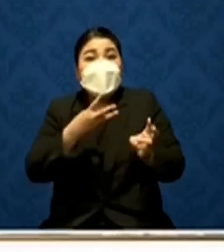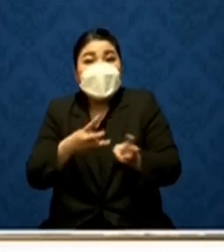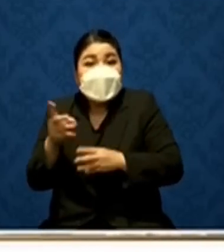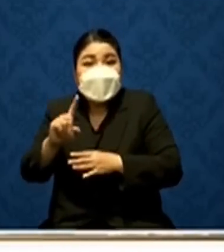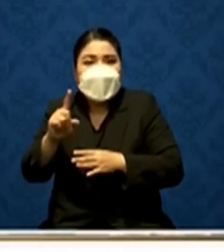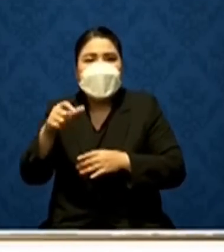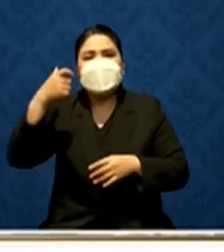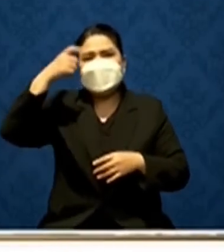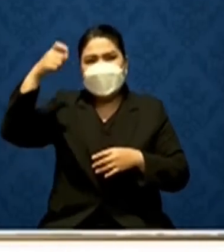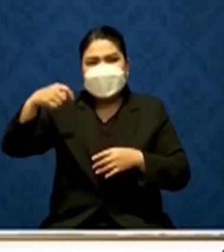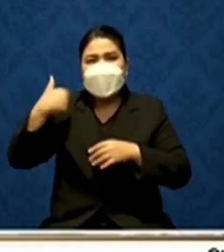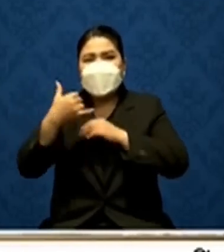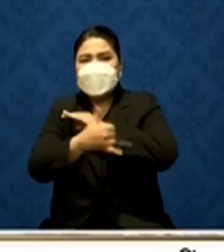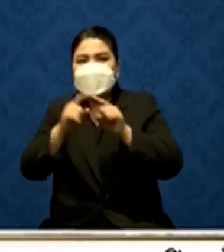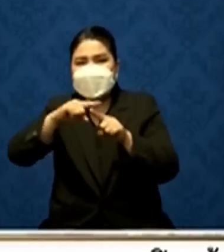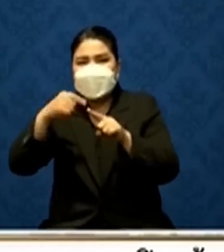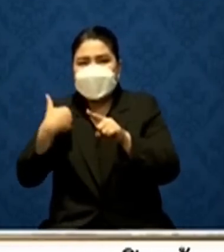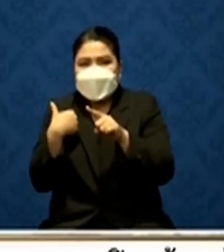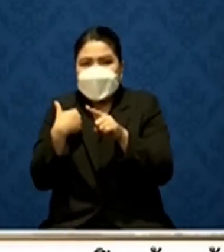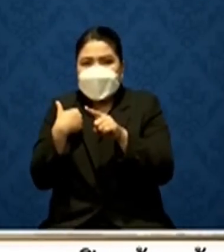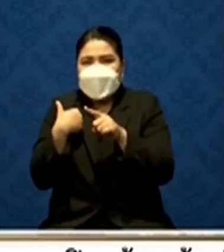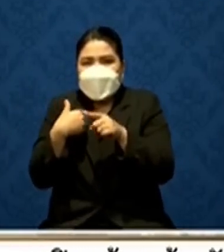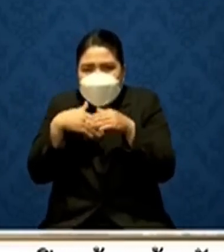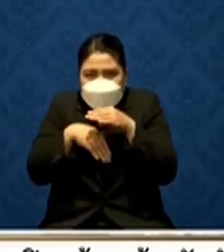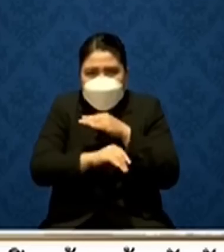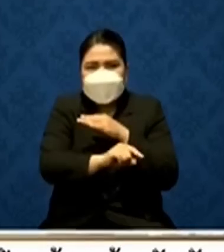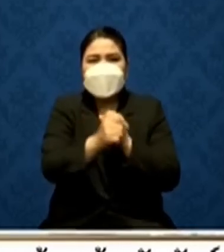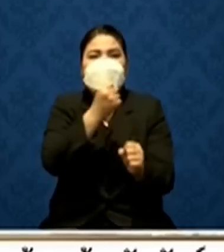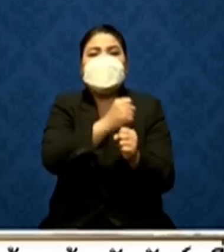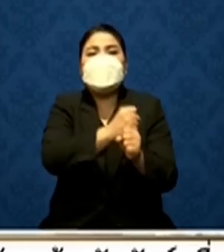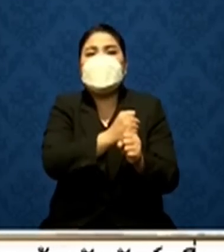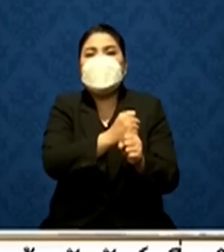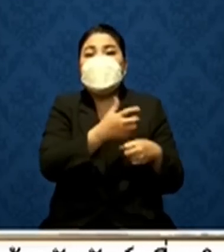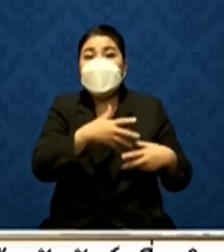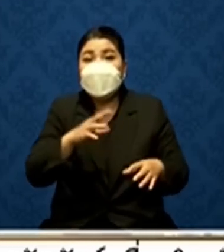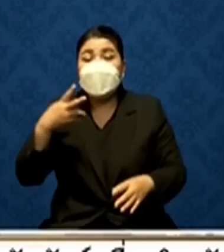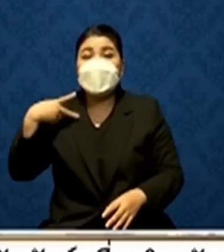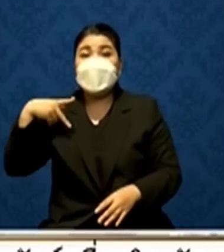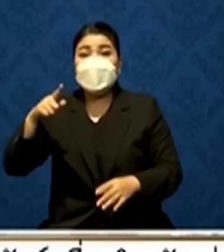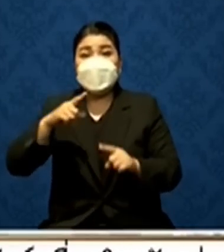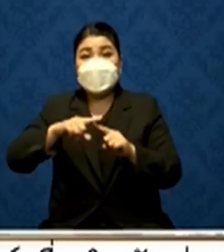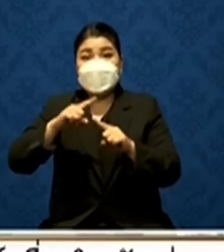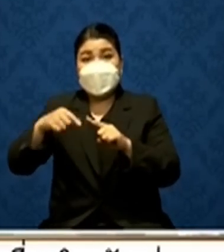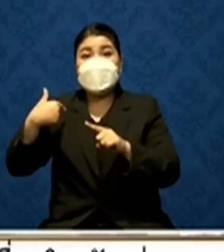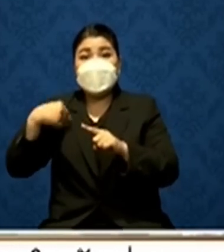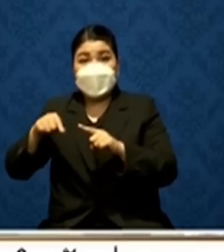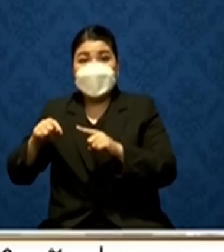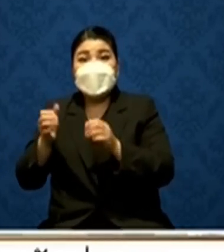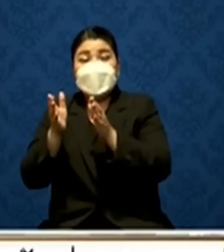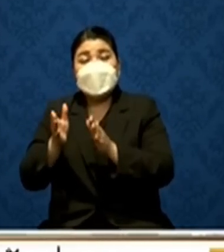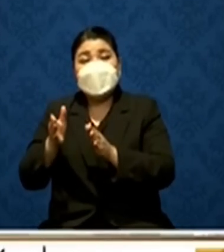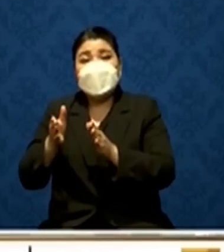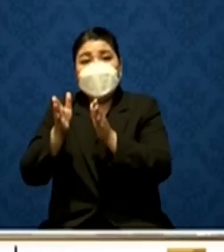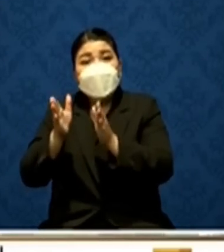ด้าวปล่อยปะละเลยให้มีการแสวงหาผลประโยชน์จากการนำเข้าแรงงานต่าง